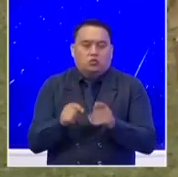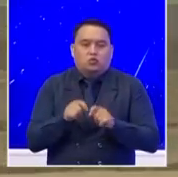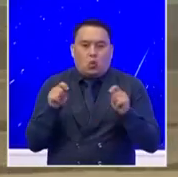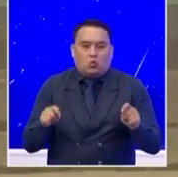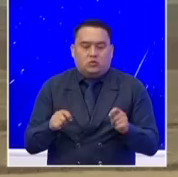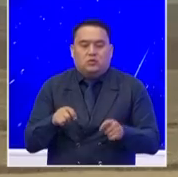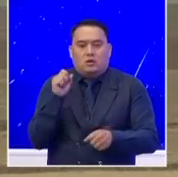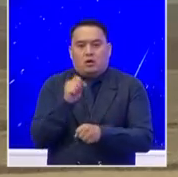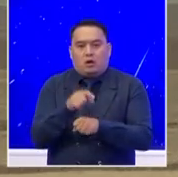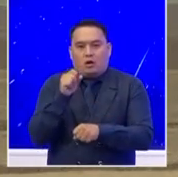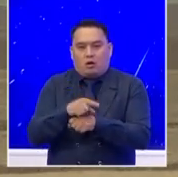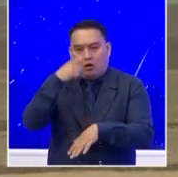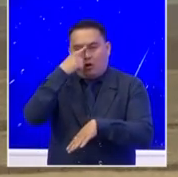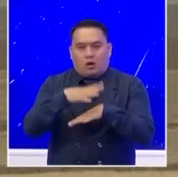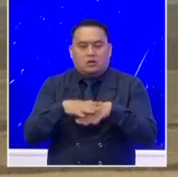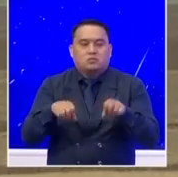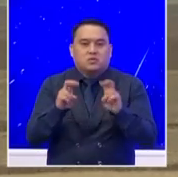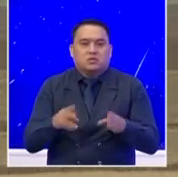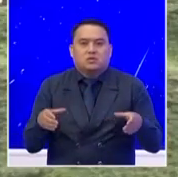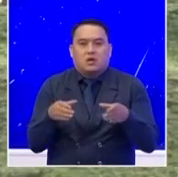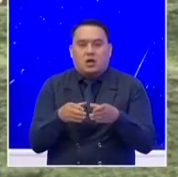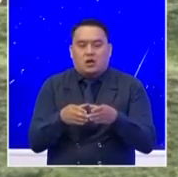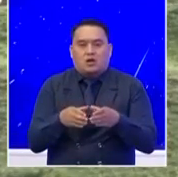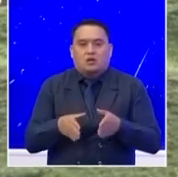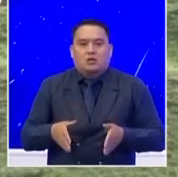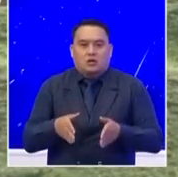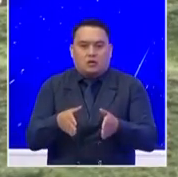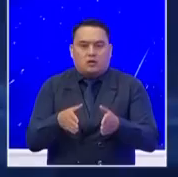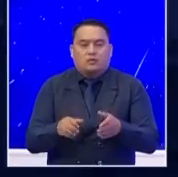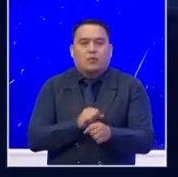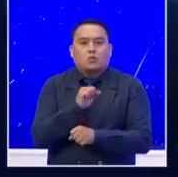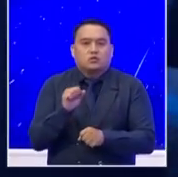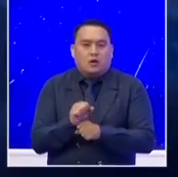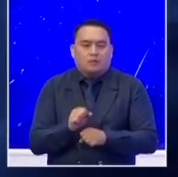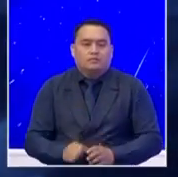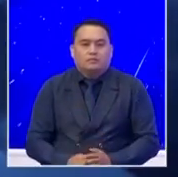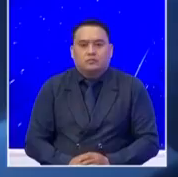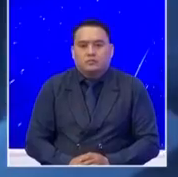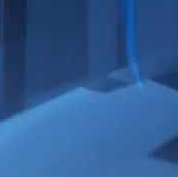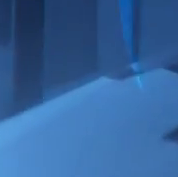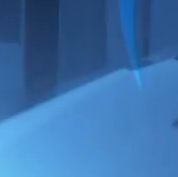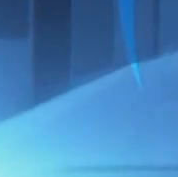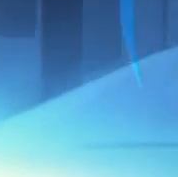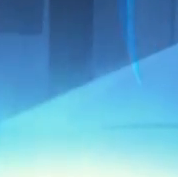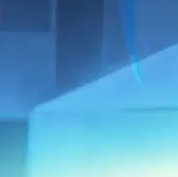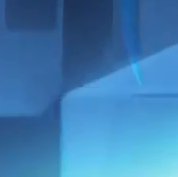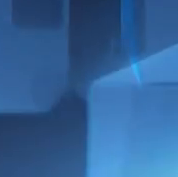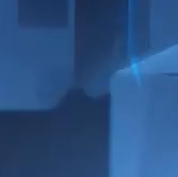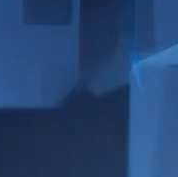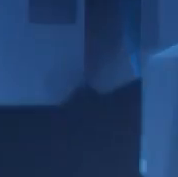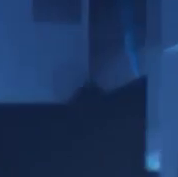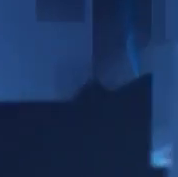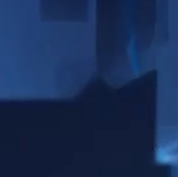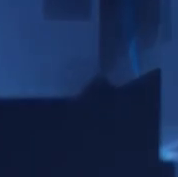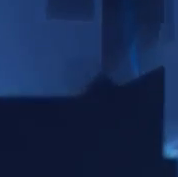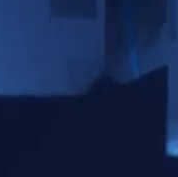по распоряжению Акимобласти специально для крестьян зеленый коридор на блокпостах. Еламан Раймбеков, Курмажан Касымжанов, Аманжол Жункиш, телеканал